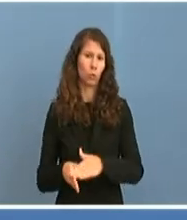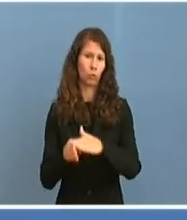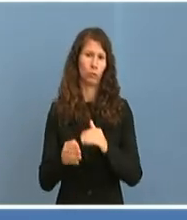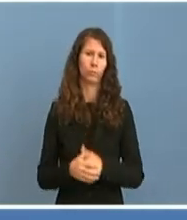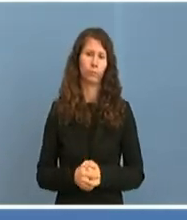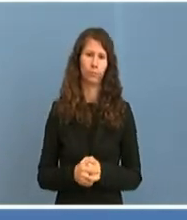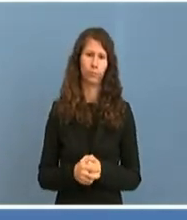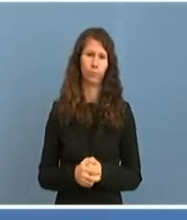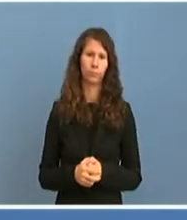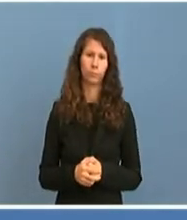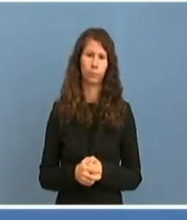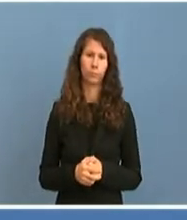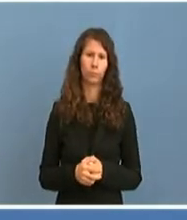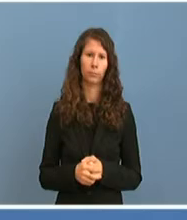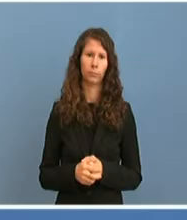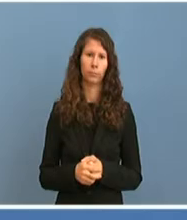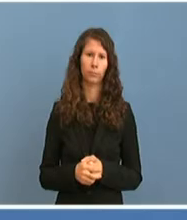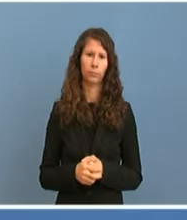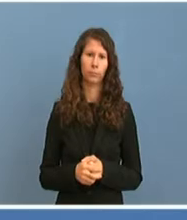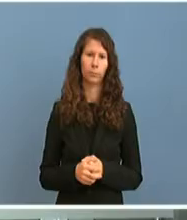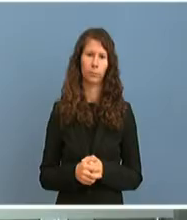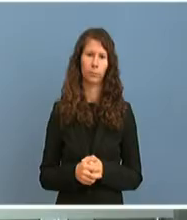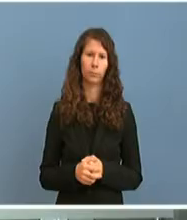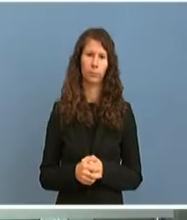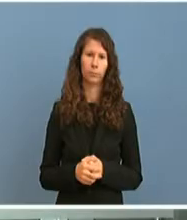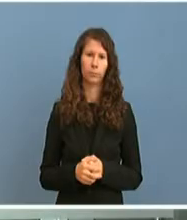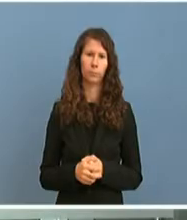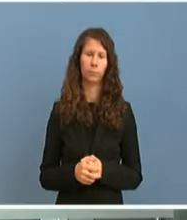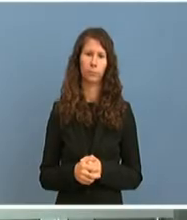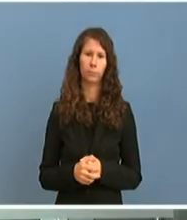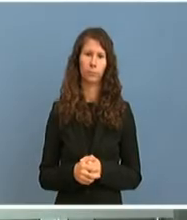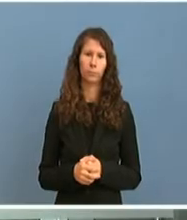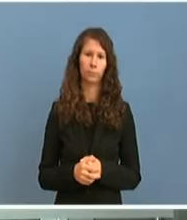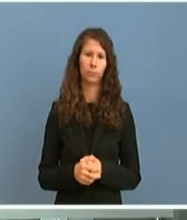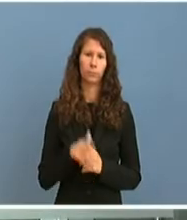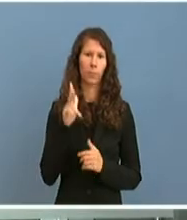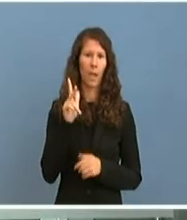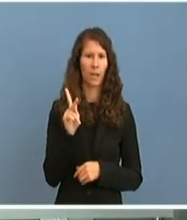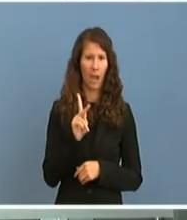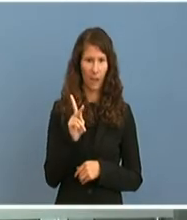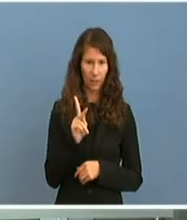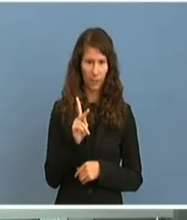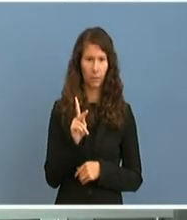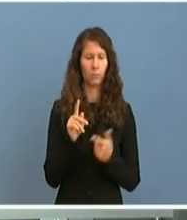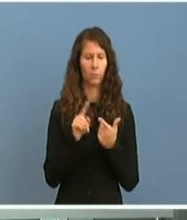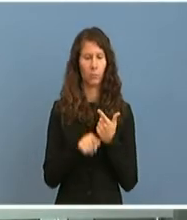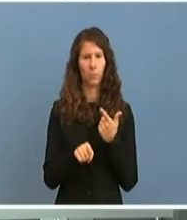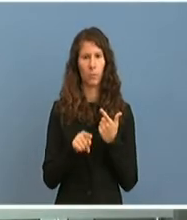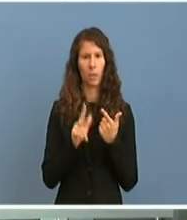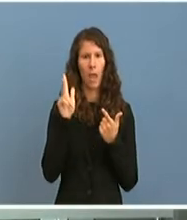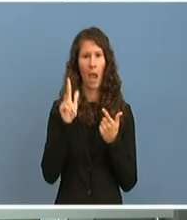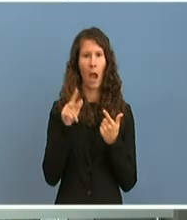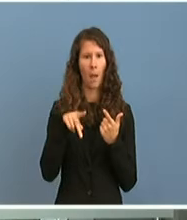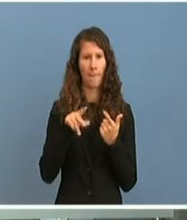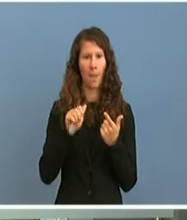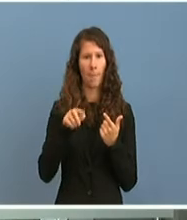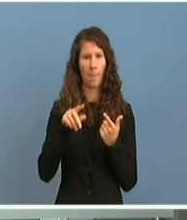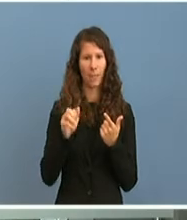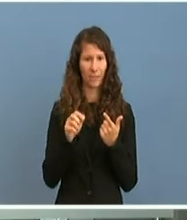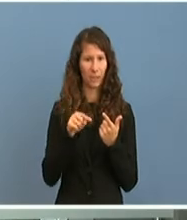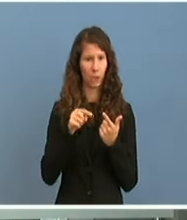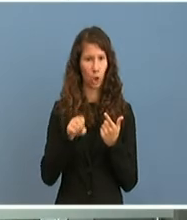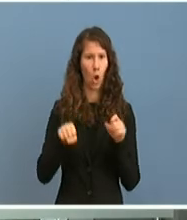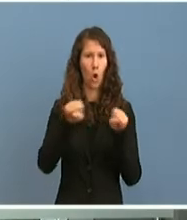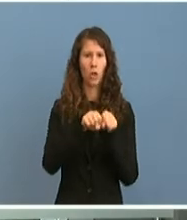Damit sehe ich die Fragen von Herrn Karaviti und Herrn Pappas online